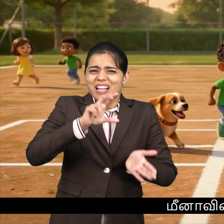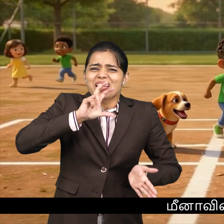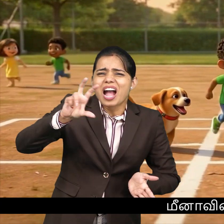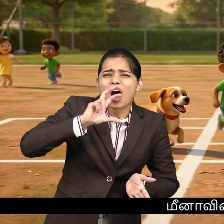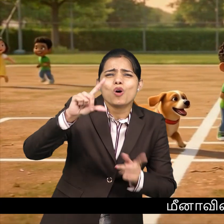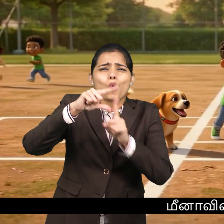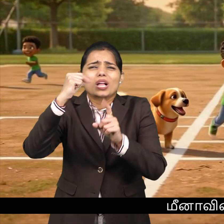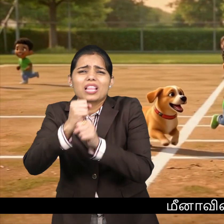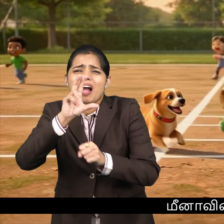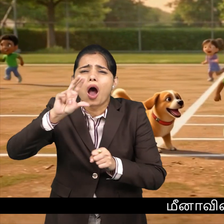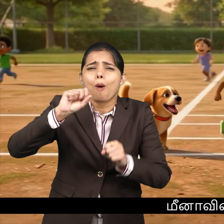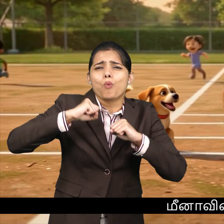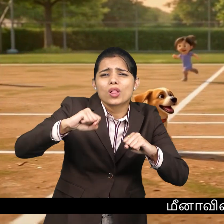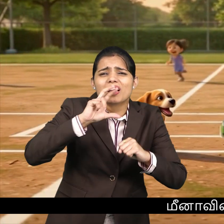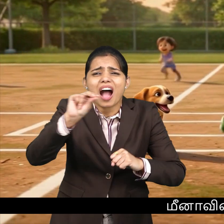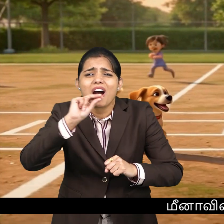மீனாவின் நாய் மோட்டியும்